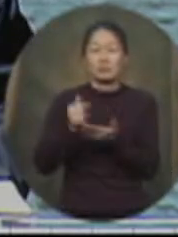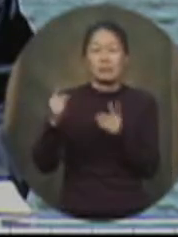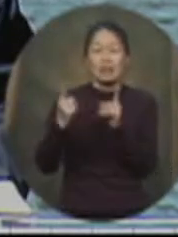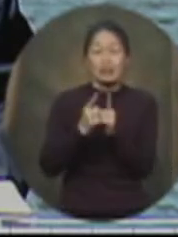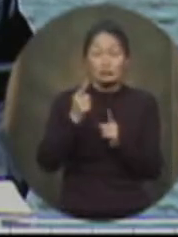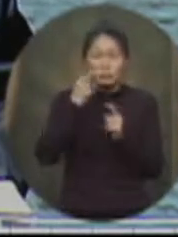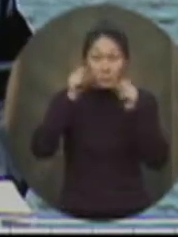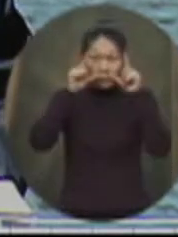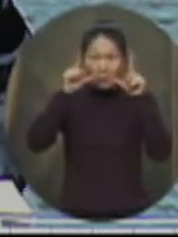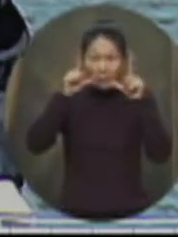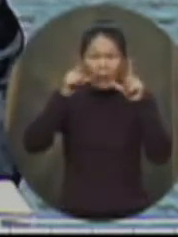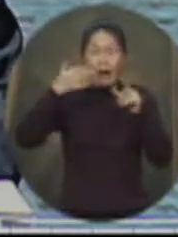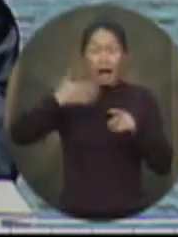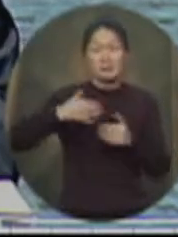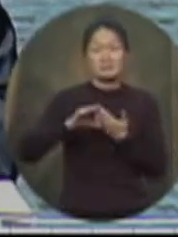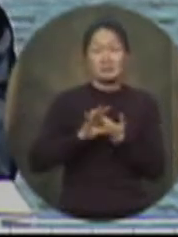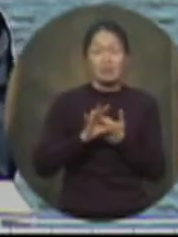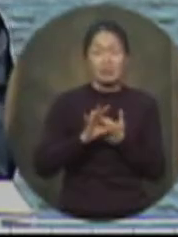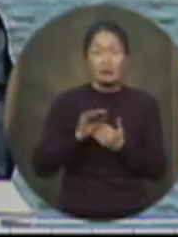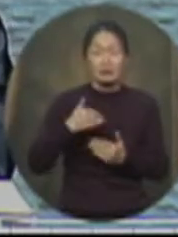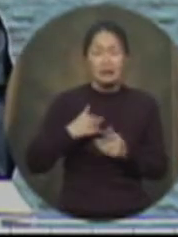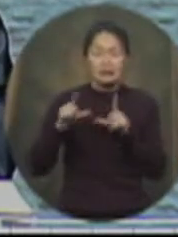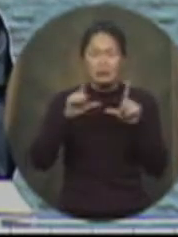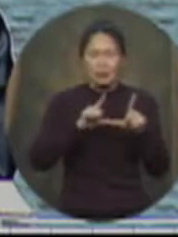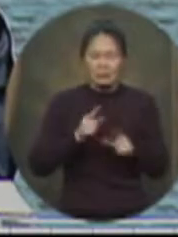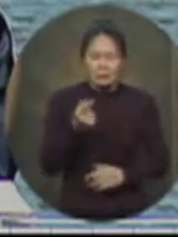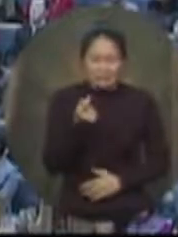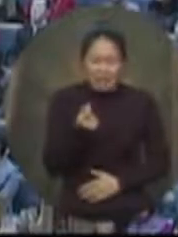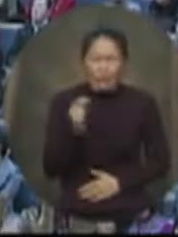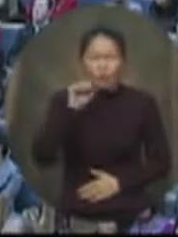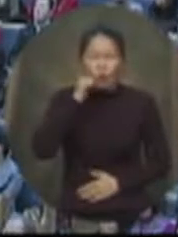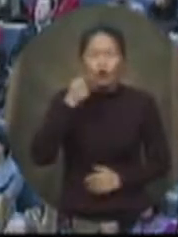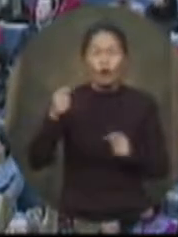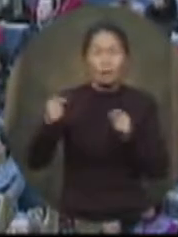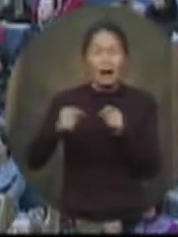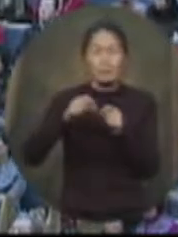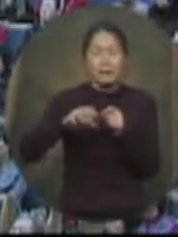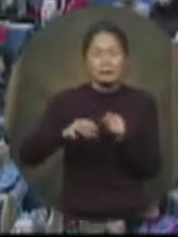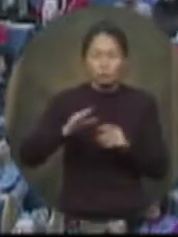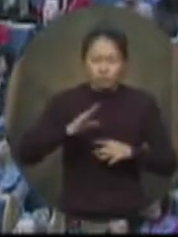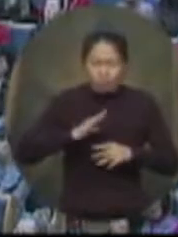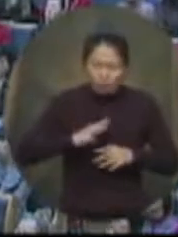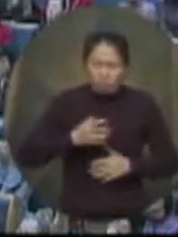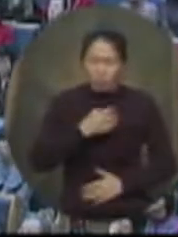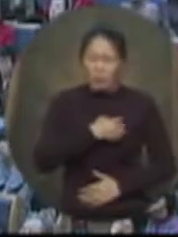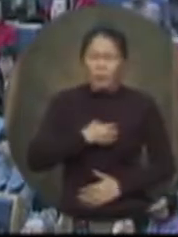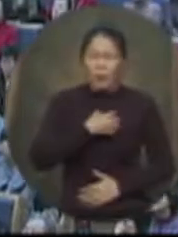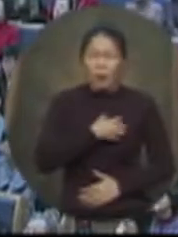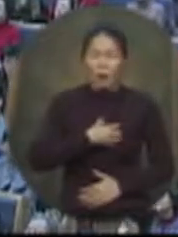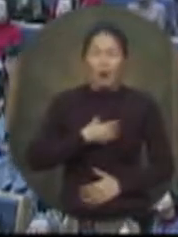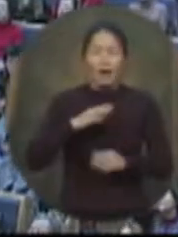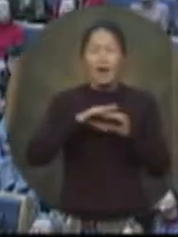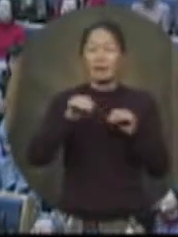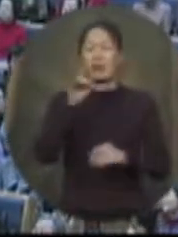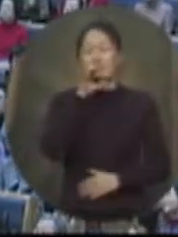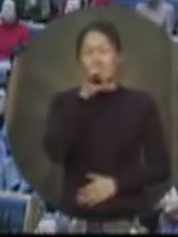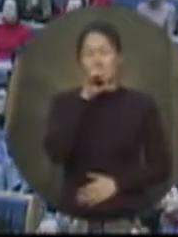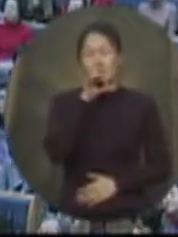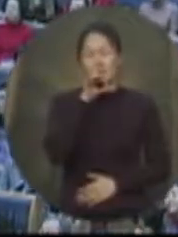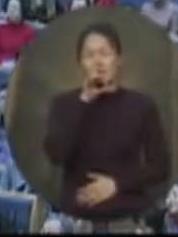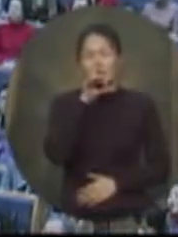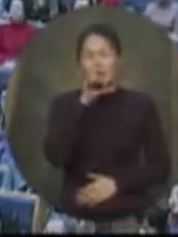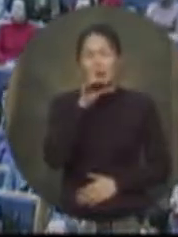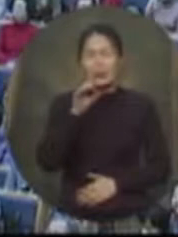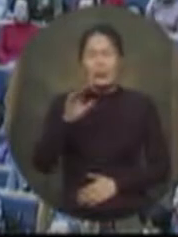않으면 내 삶의 조그만 어려움 앞에서 두려움 염려 해결이 안되는 겁니다 이사야가